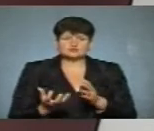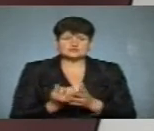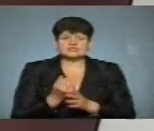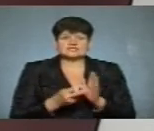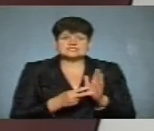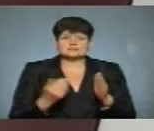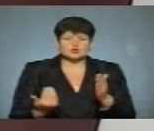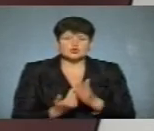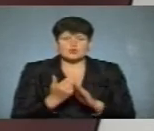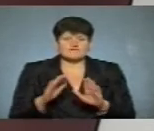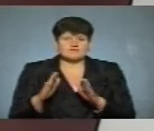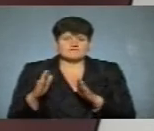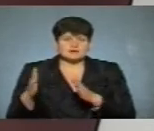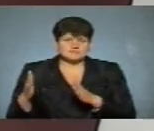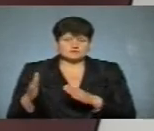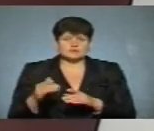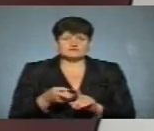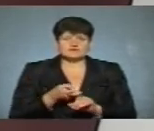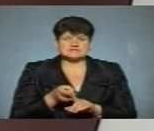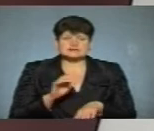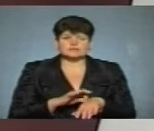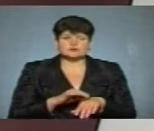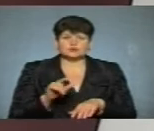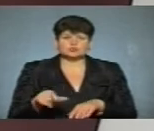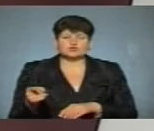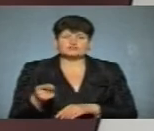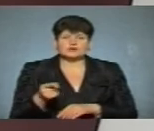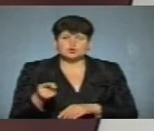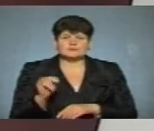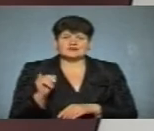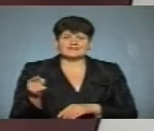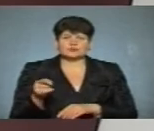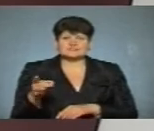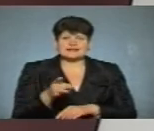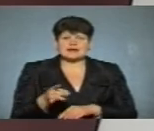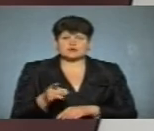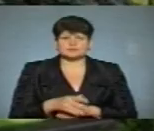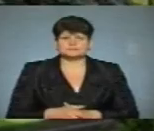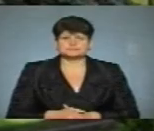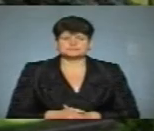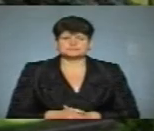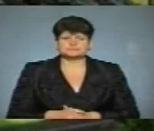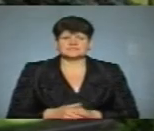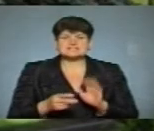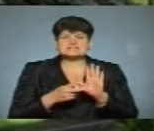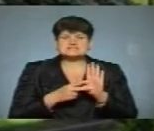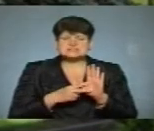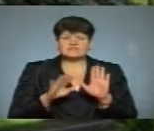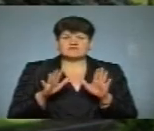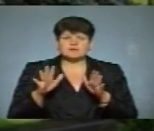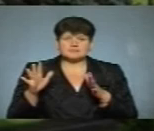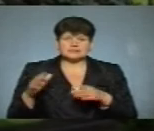7 нових випадків коронавірусної інфекції. Захворіли люди у Тернополі і Тернопільському районі. 7 випадків